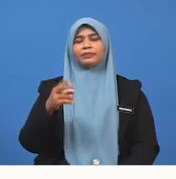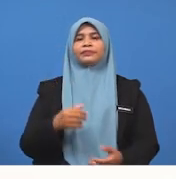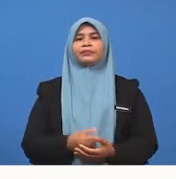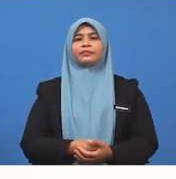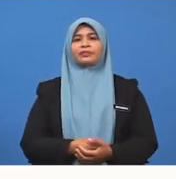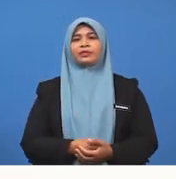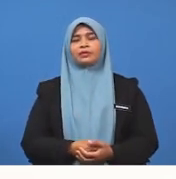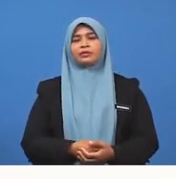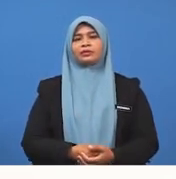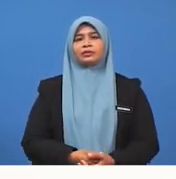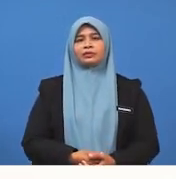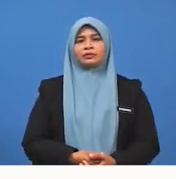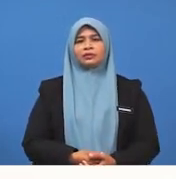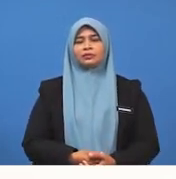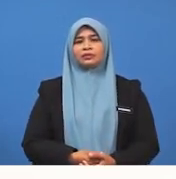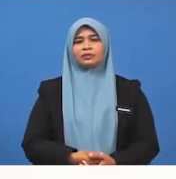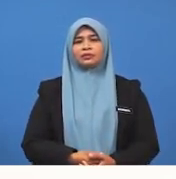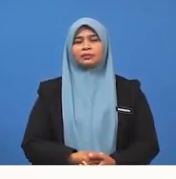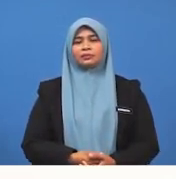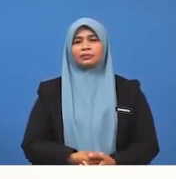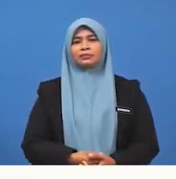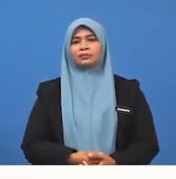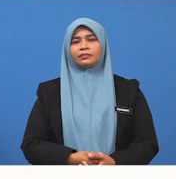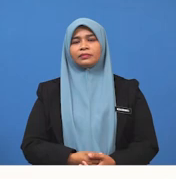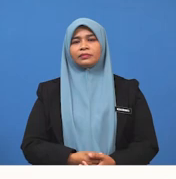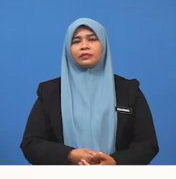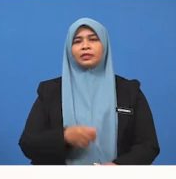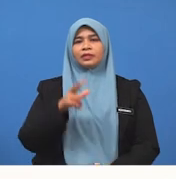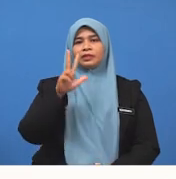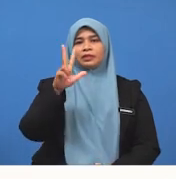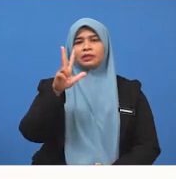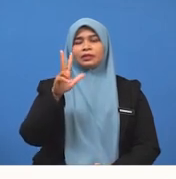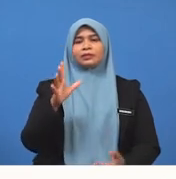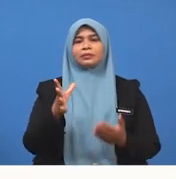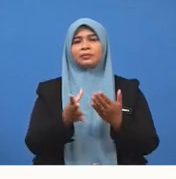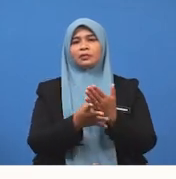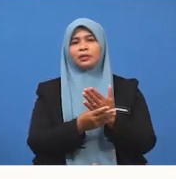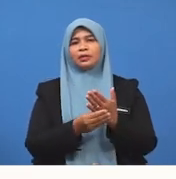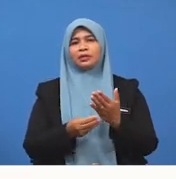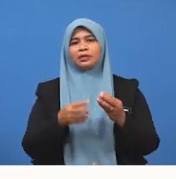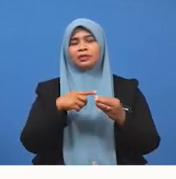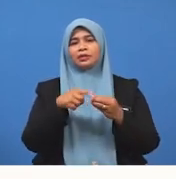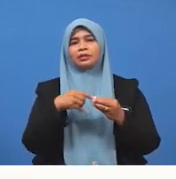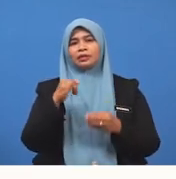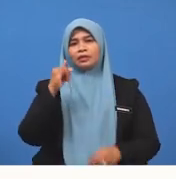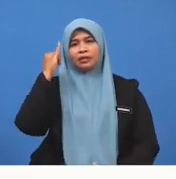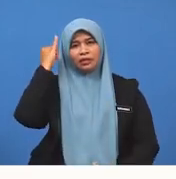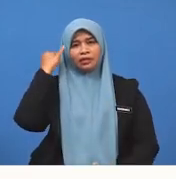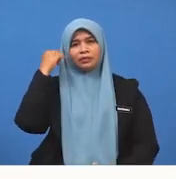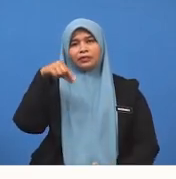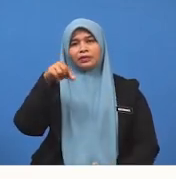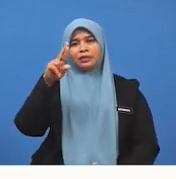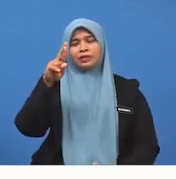mujmal mufassal dan lain-lain yang ketiga Mahir tentang ilmu qiroat